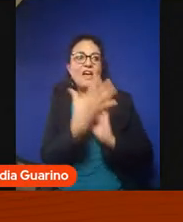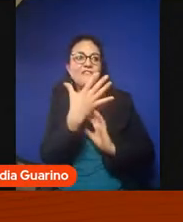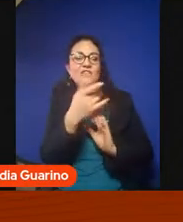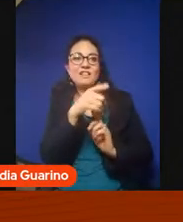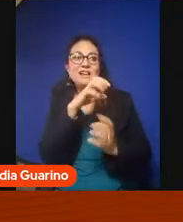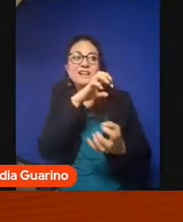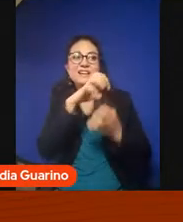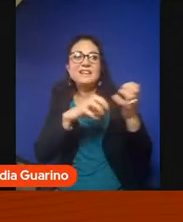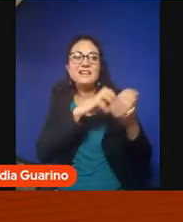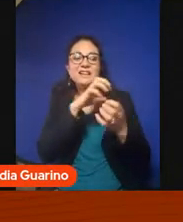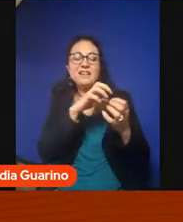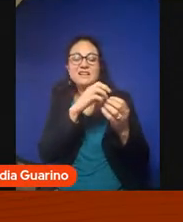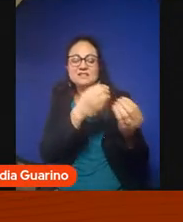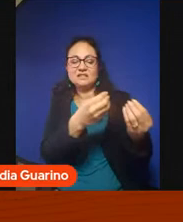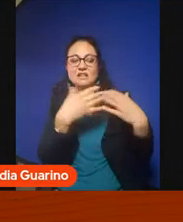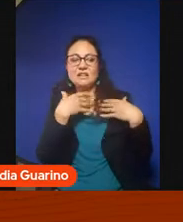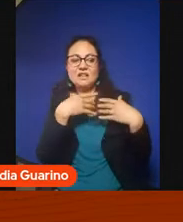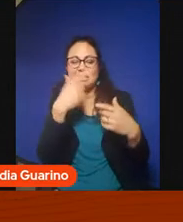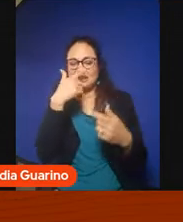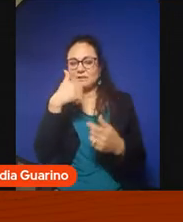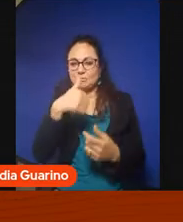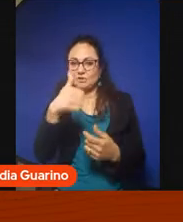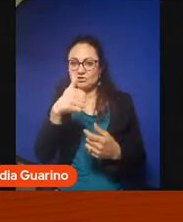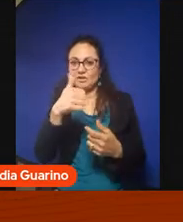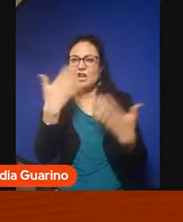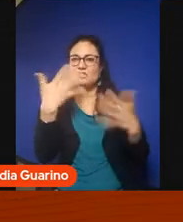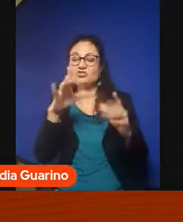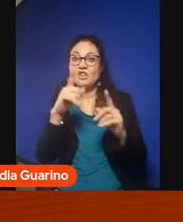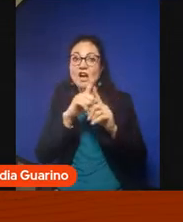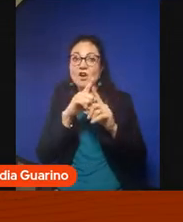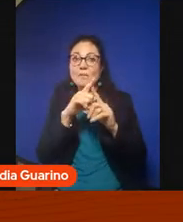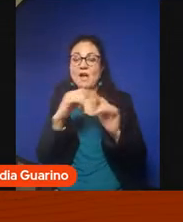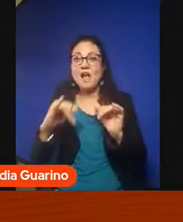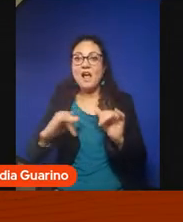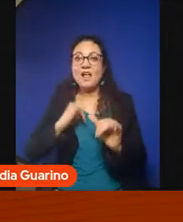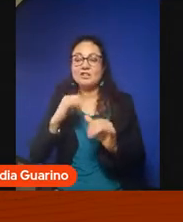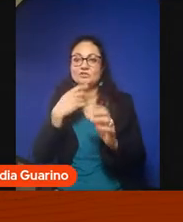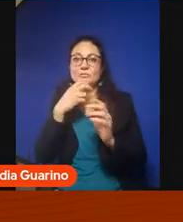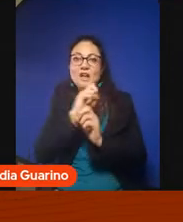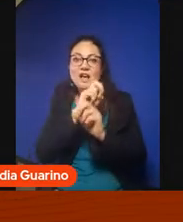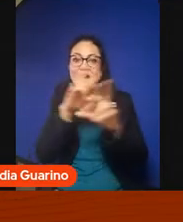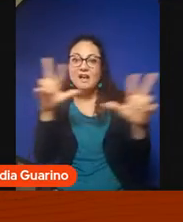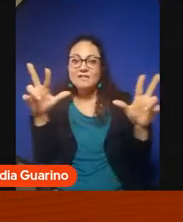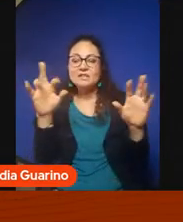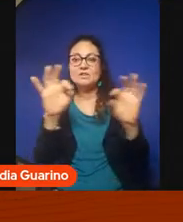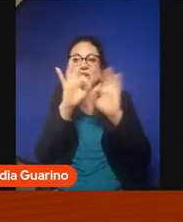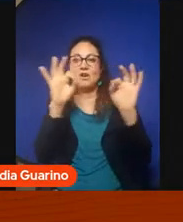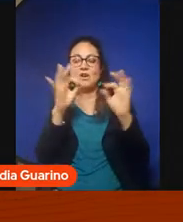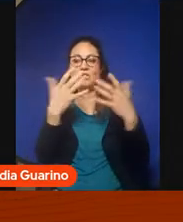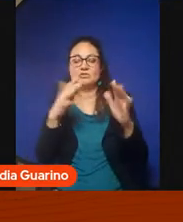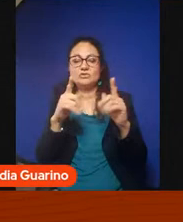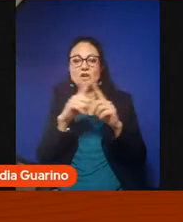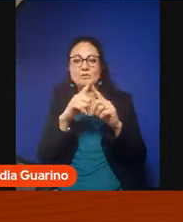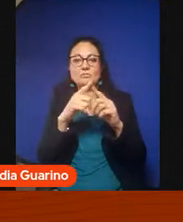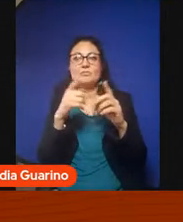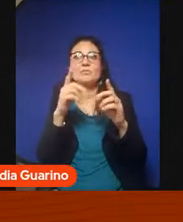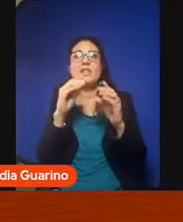specifica, anche se annunciata o comunque prevedibile, hanno rivelato